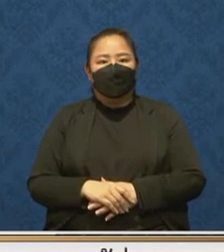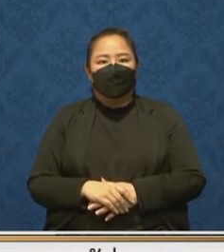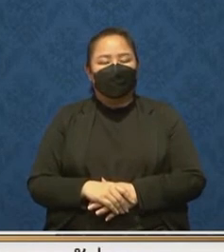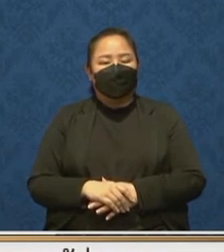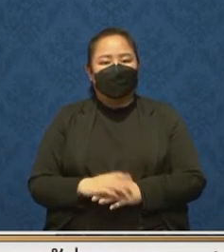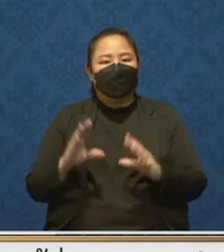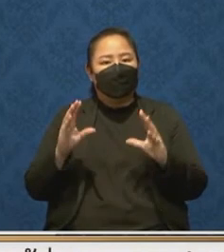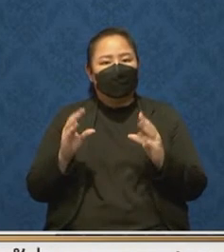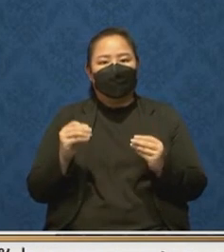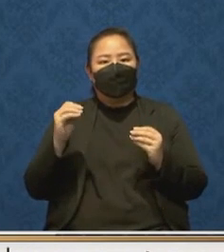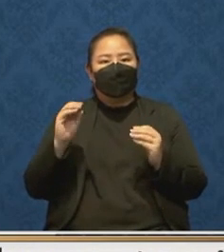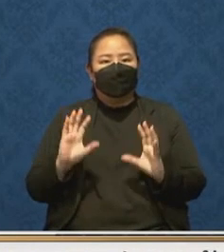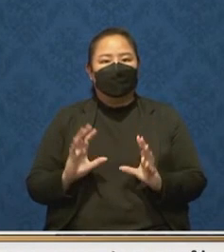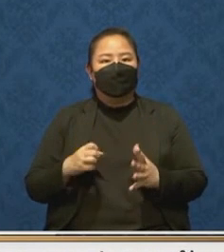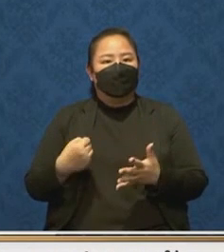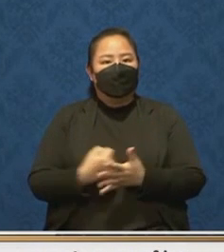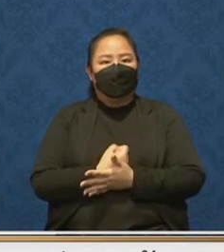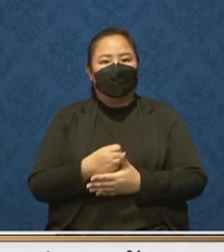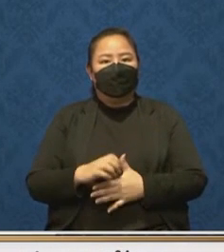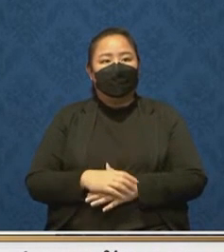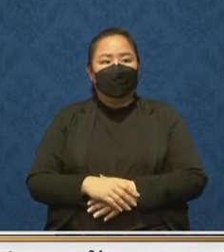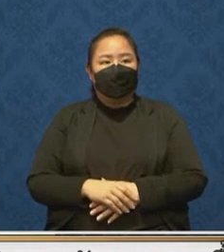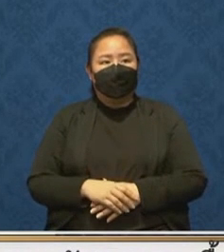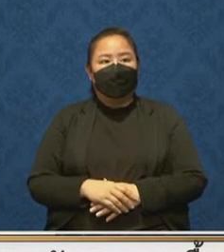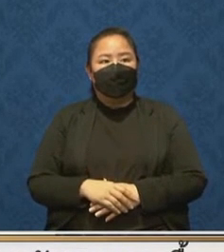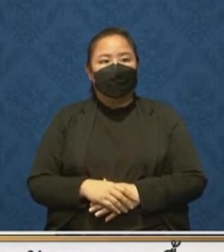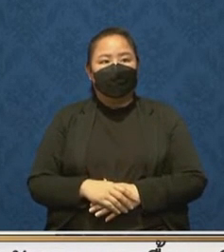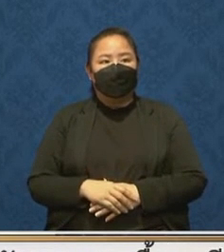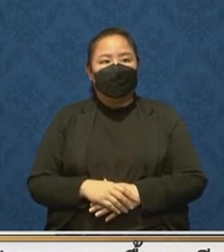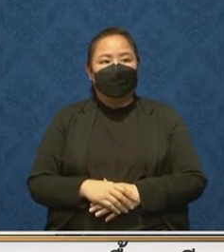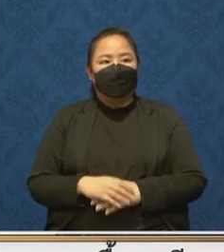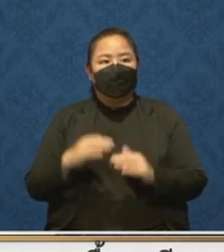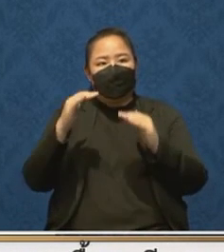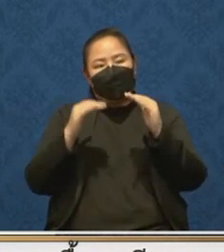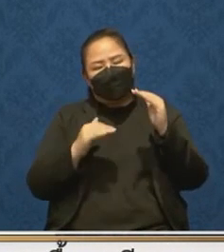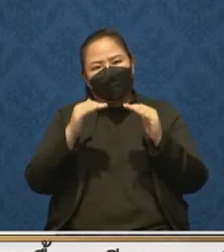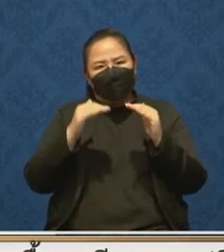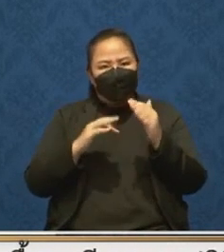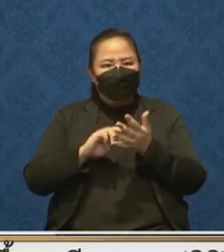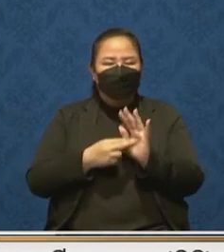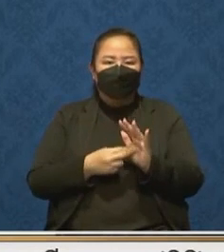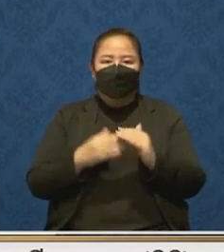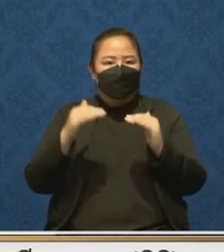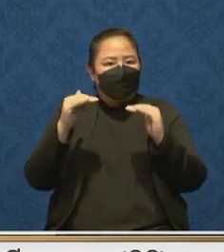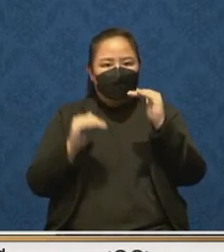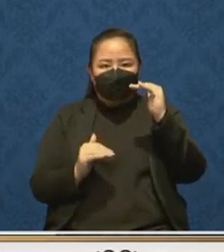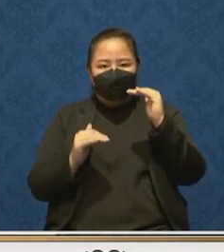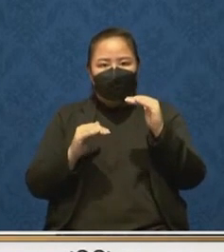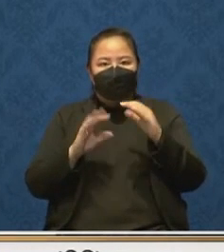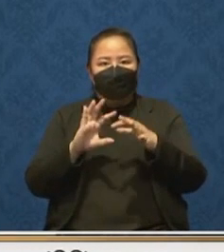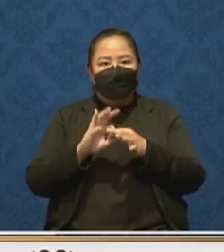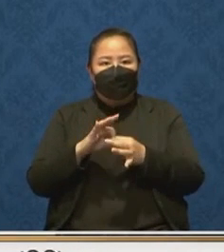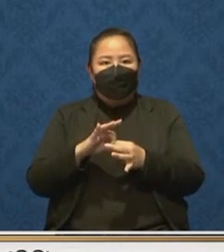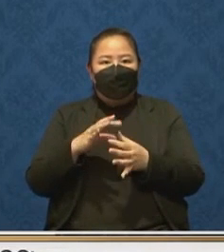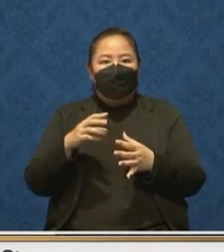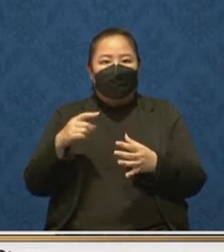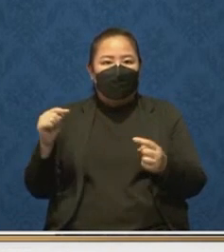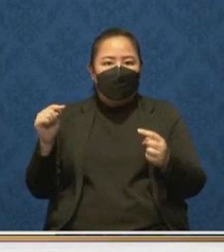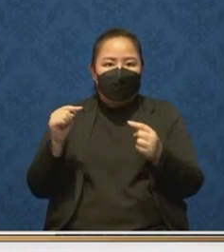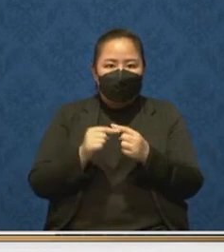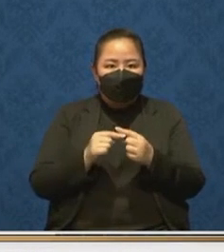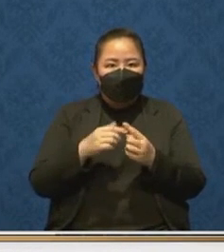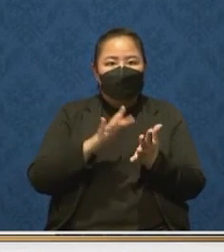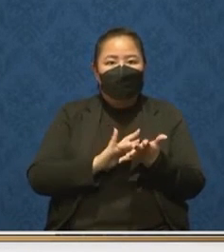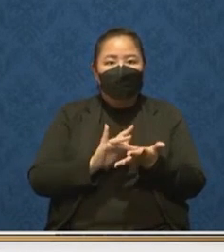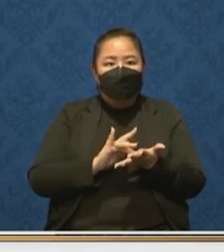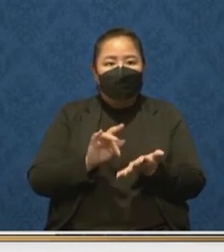ั ต่ไปครับความเหือมลำในการเข้าถึงยาโโนพิราเวียร์ในการเบิกจายต